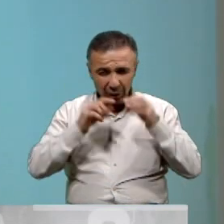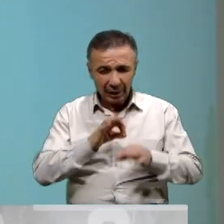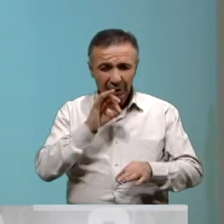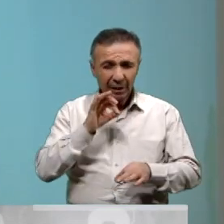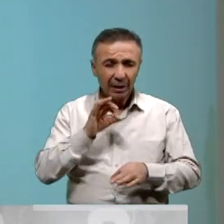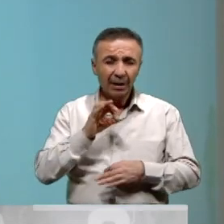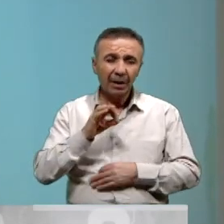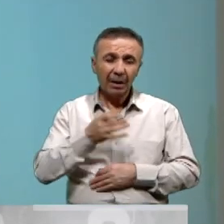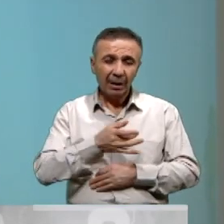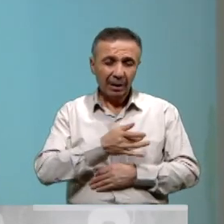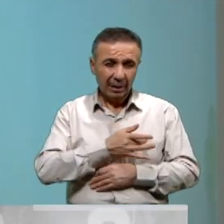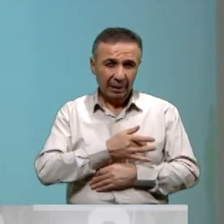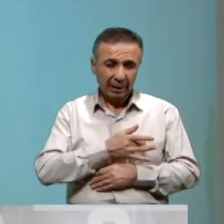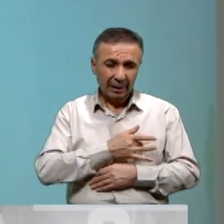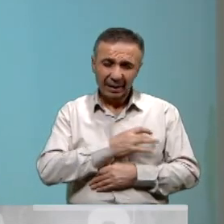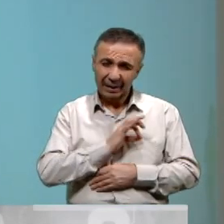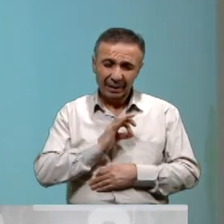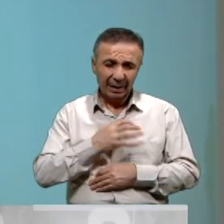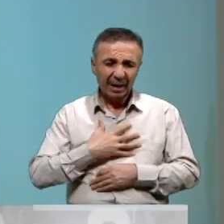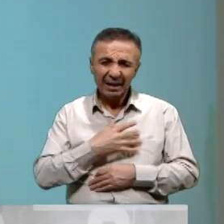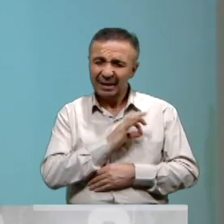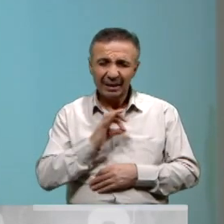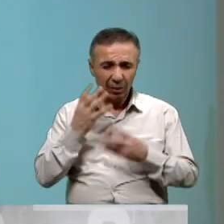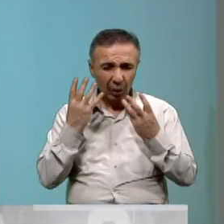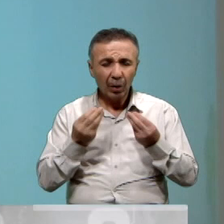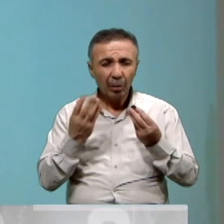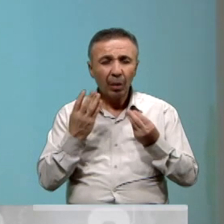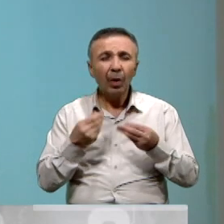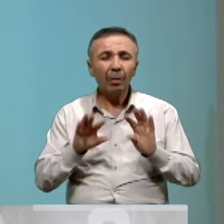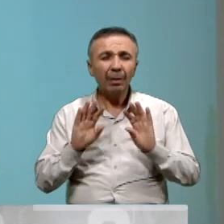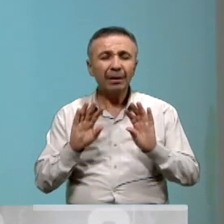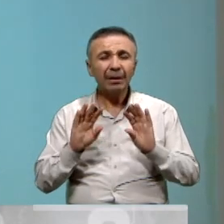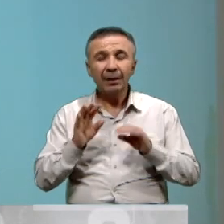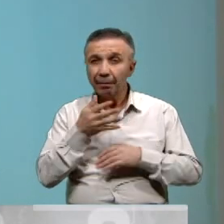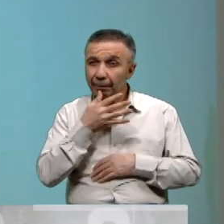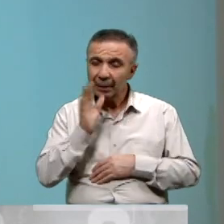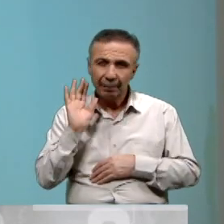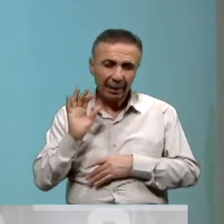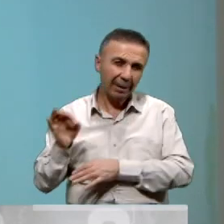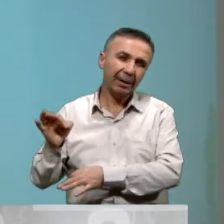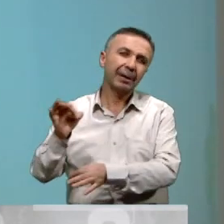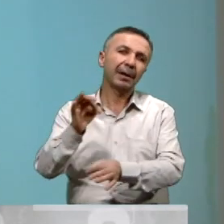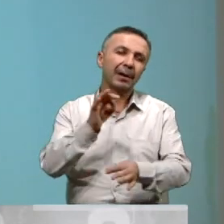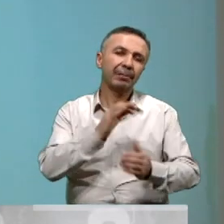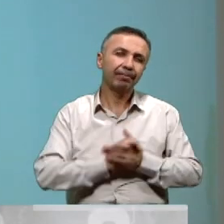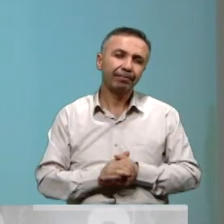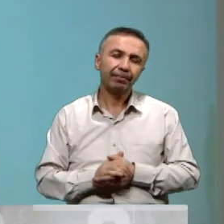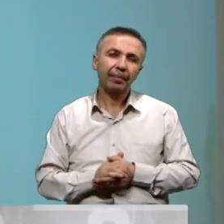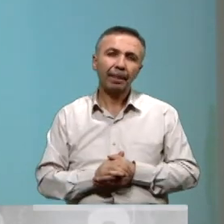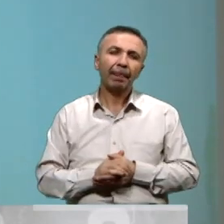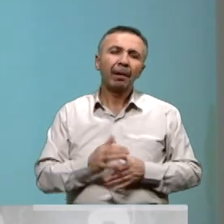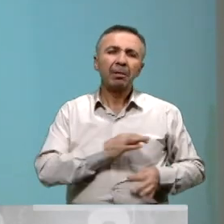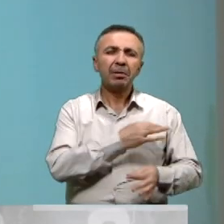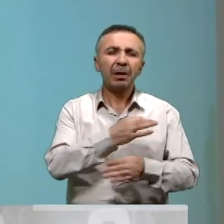giremeyeceğini değerlendirme kapasitesine bilgisine sahip olmayan insanların insanları